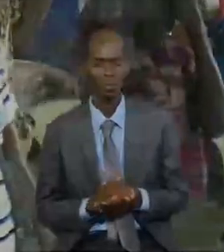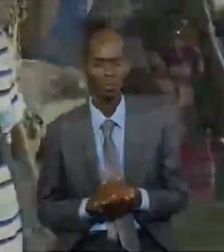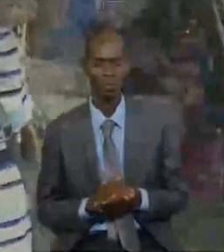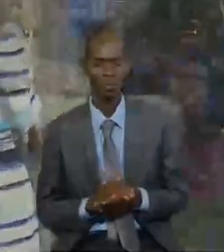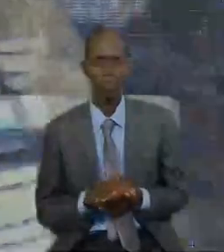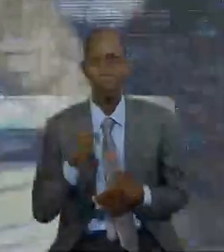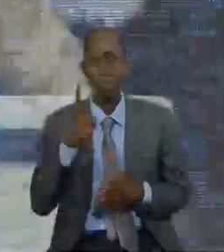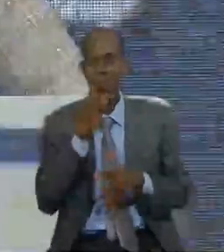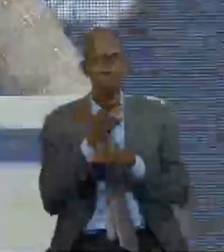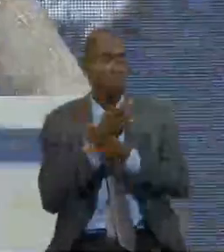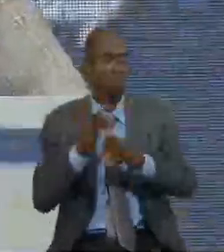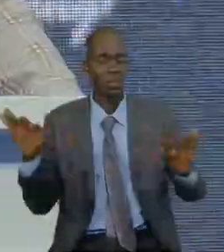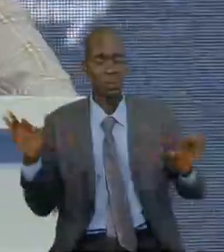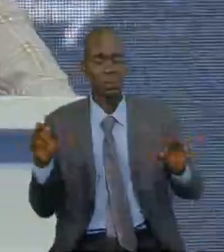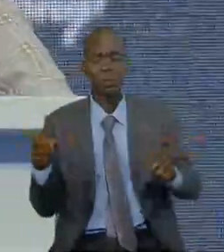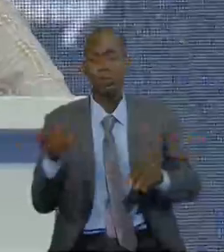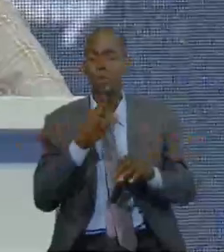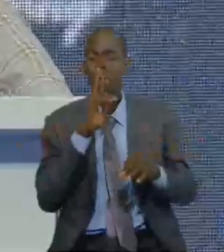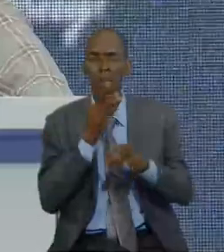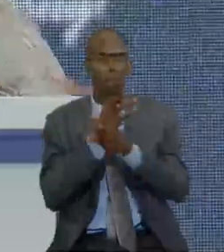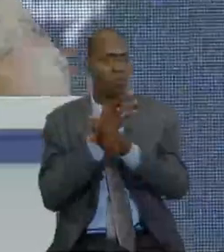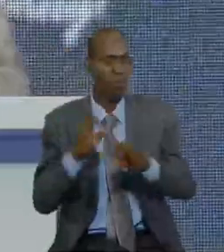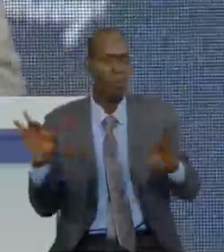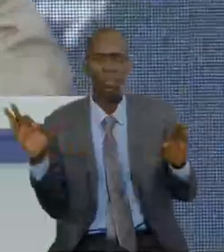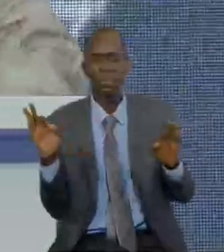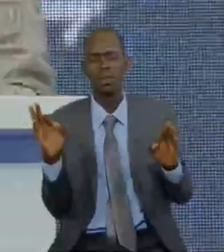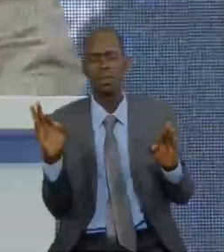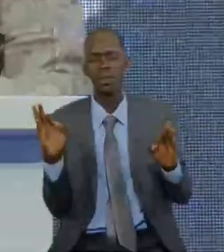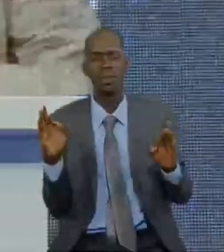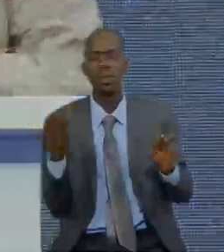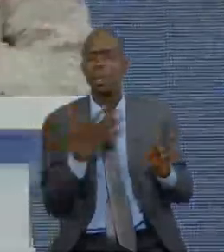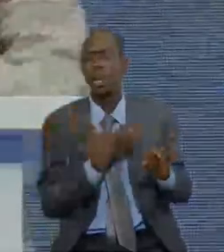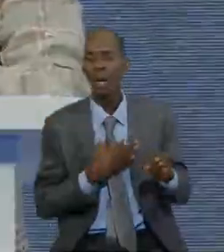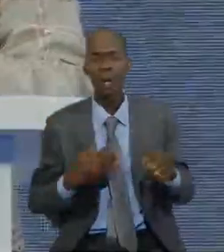qui est libéré tu es libéré